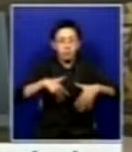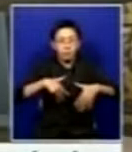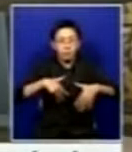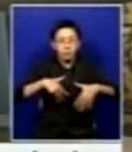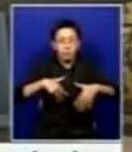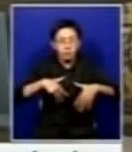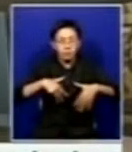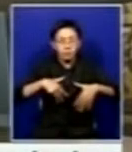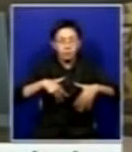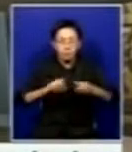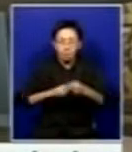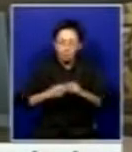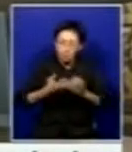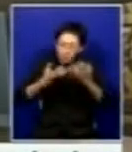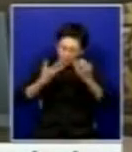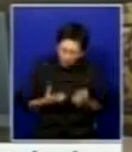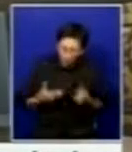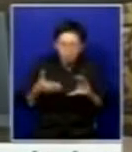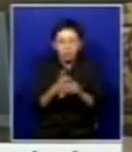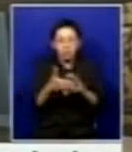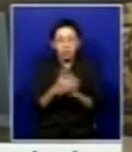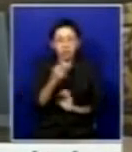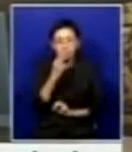เกิดขึ้นอย่างหนักหนาสาหัสผมขอสไลด์ต่อไปครับท่านประธานครับ